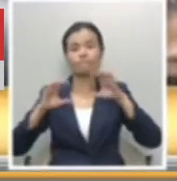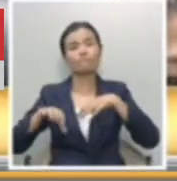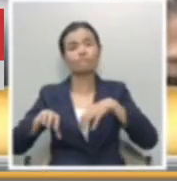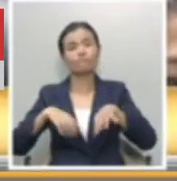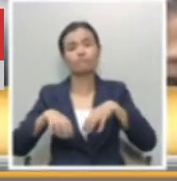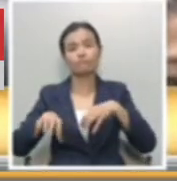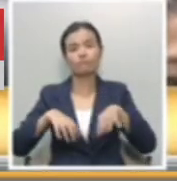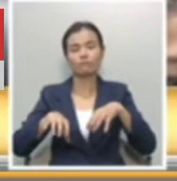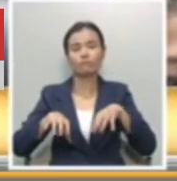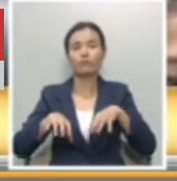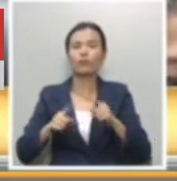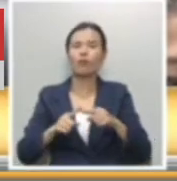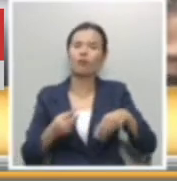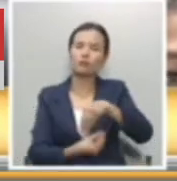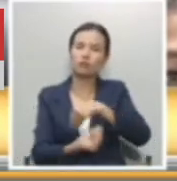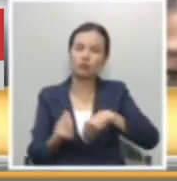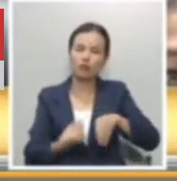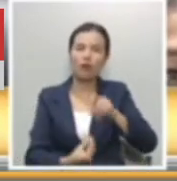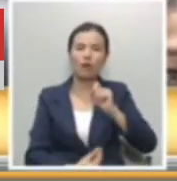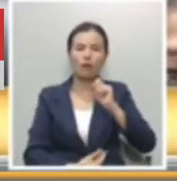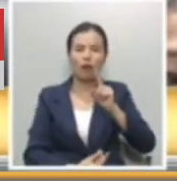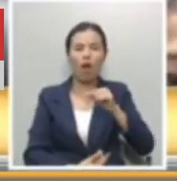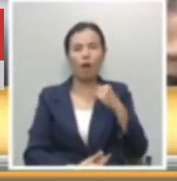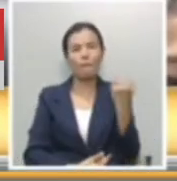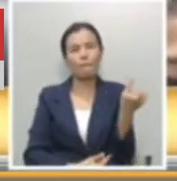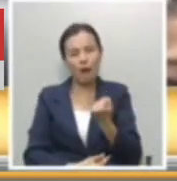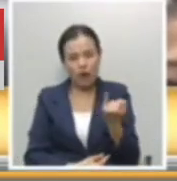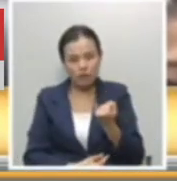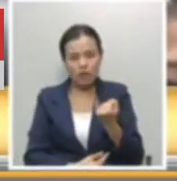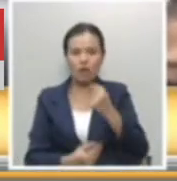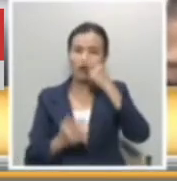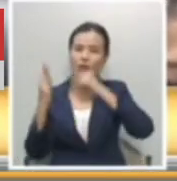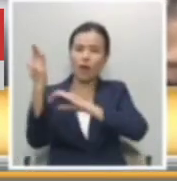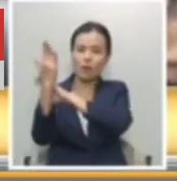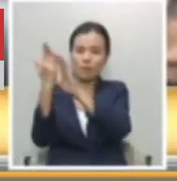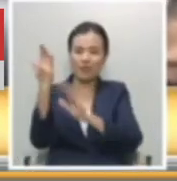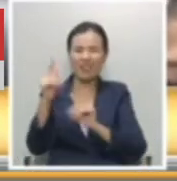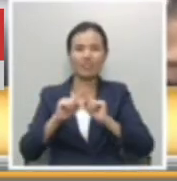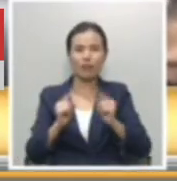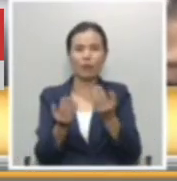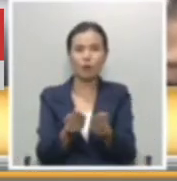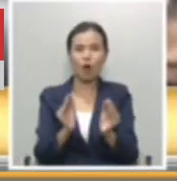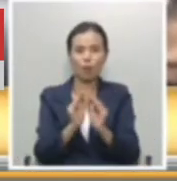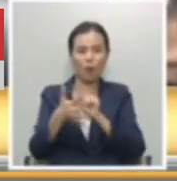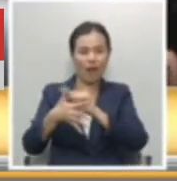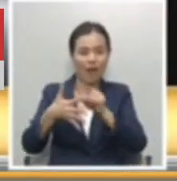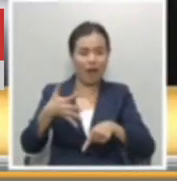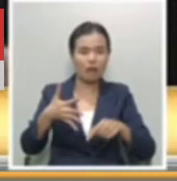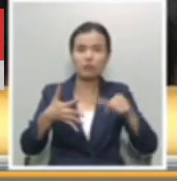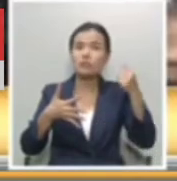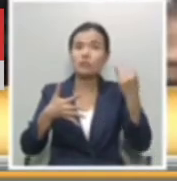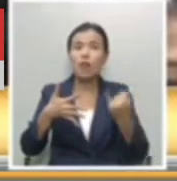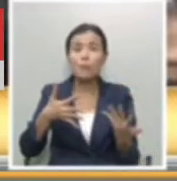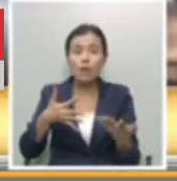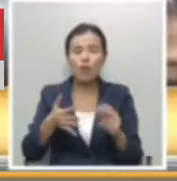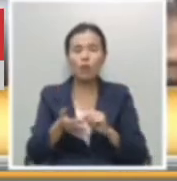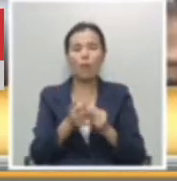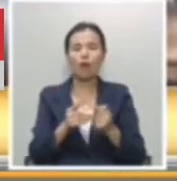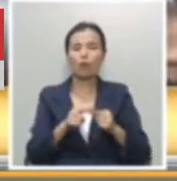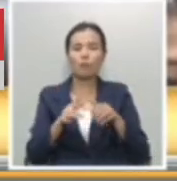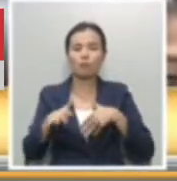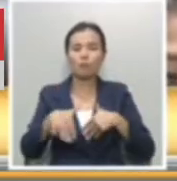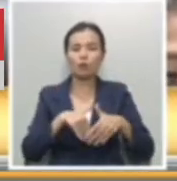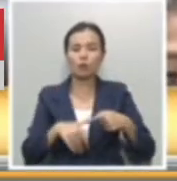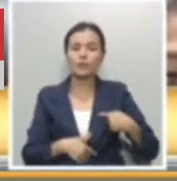ครับจนเศรษฐกิจแย่ทั้งประเทศนะครับยกเว้นไม่กี่ตระกูลที่ผมบอกไปแล้วเมื่อสักครู่ประชาชนขาดความเชื่อมั่น